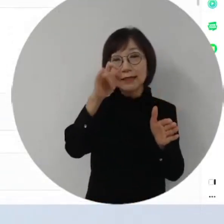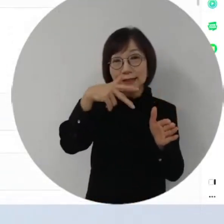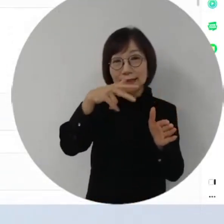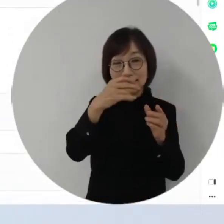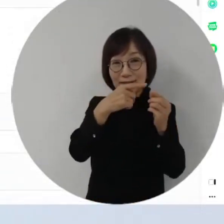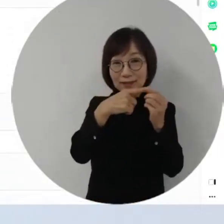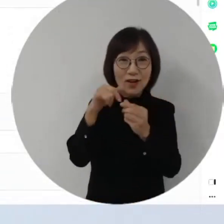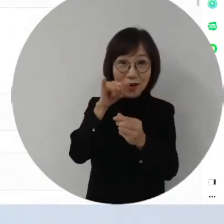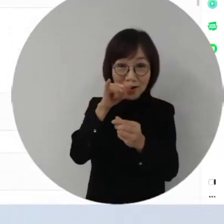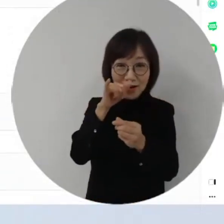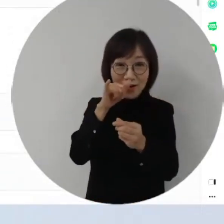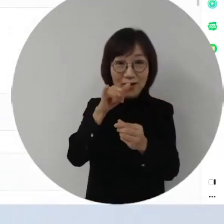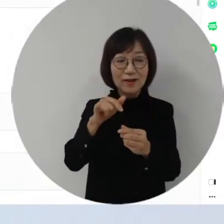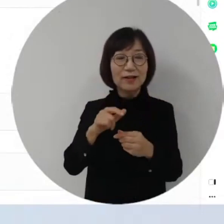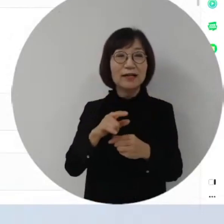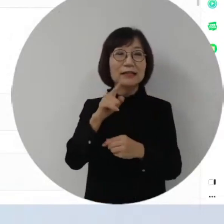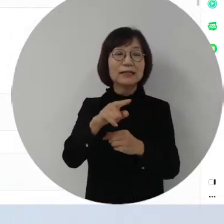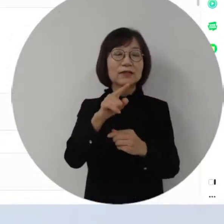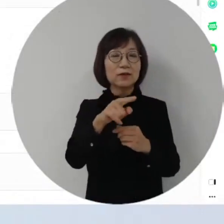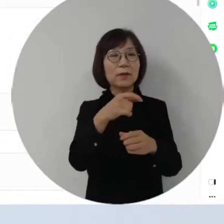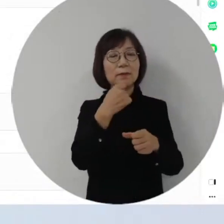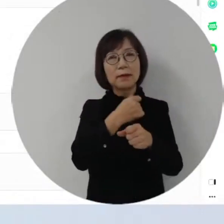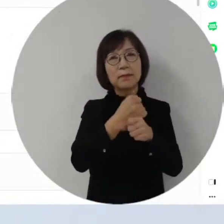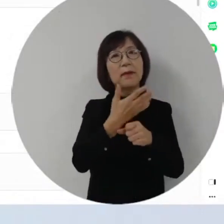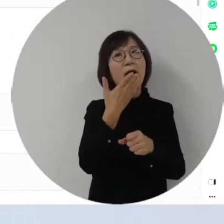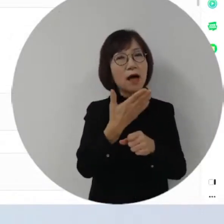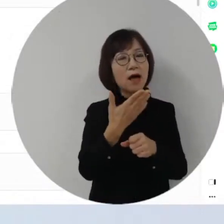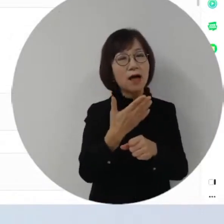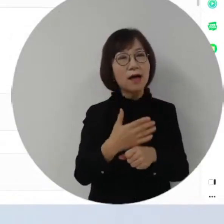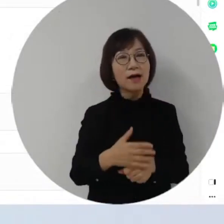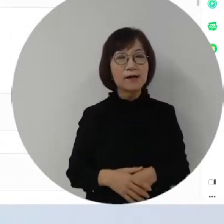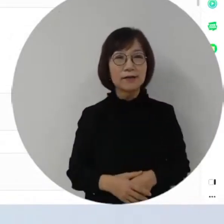여기에서 시작 페이지를 설정할 수가 있어요.